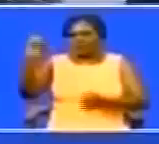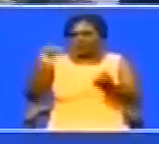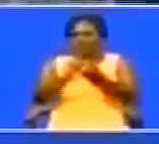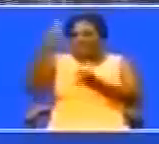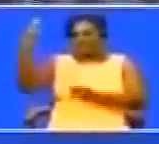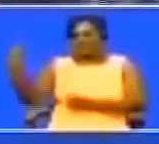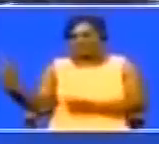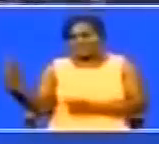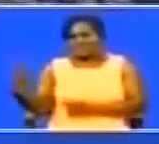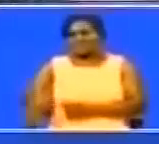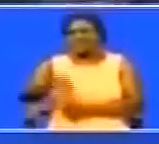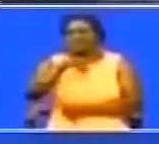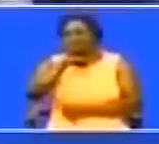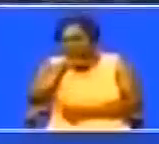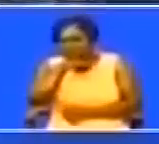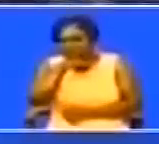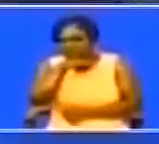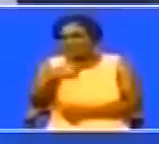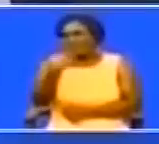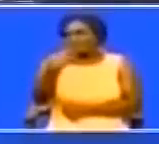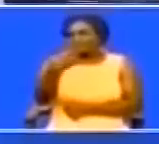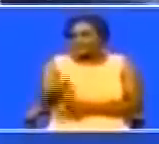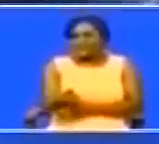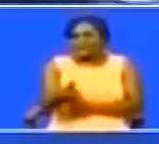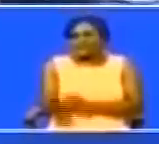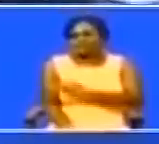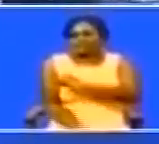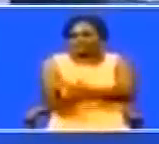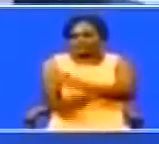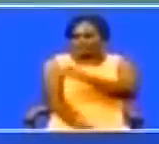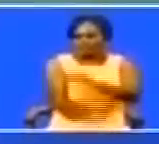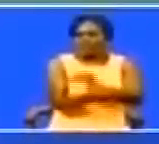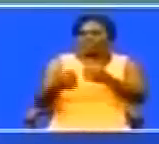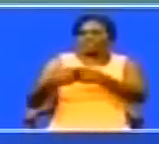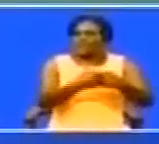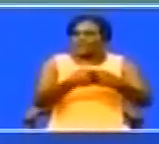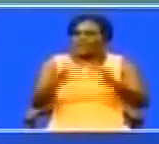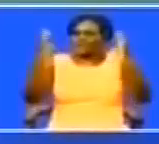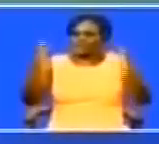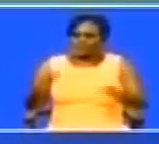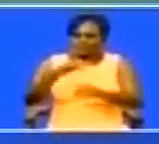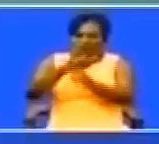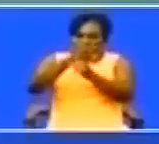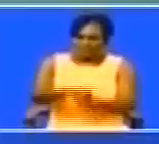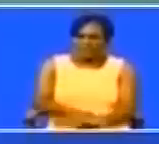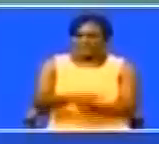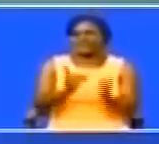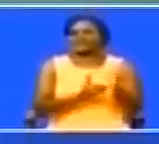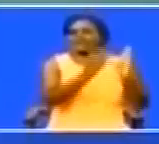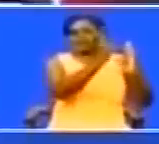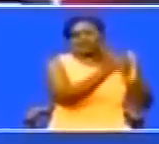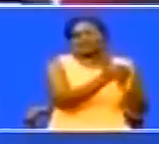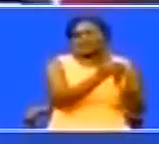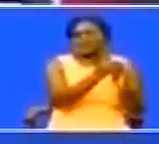2030. Raila Odinga aidha amesema kuwa ufisadi ndio changamoto kuu inayohujumu maendeleo pamoja na kudorora kwa uchumi kwa taifa la